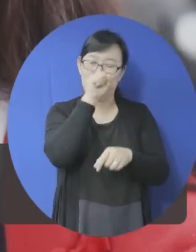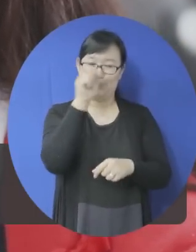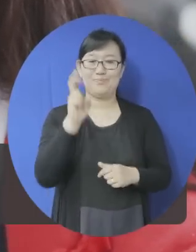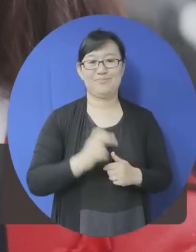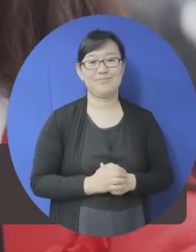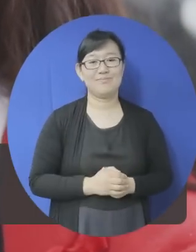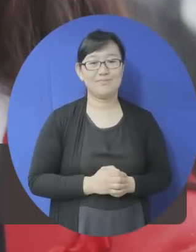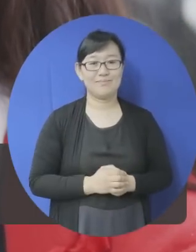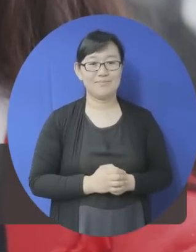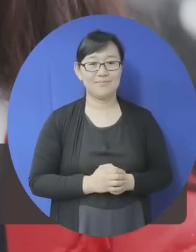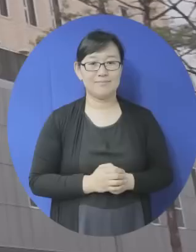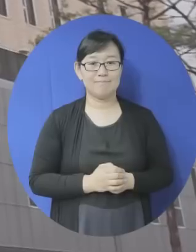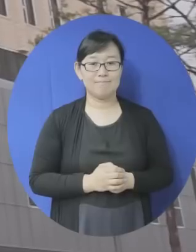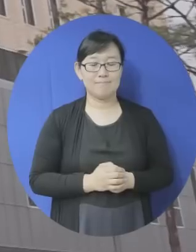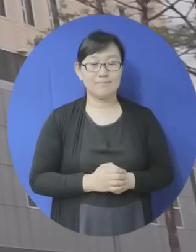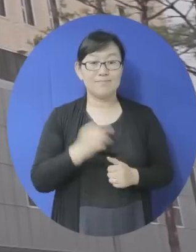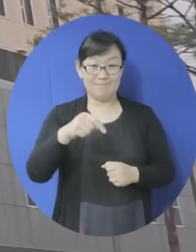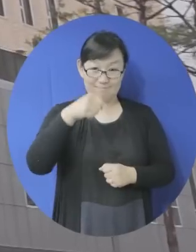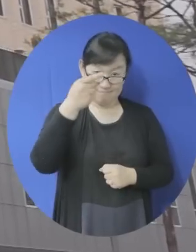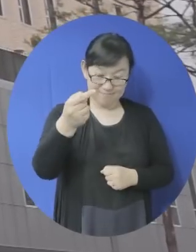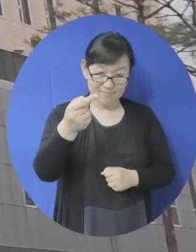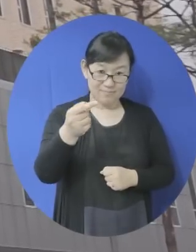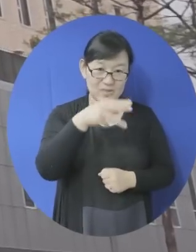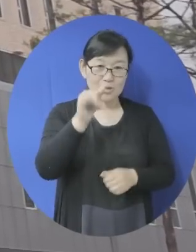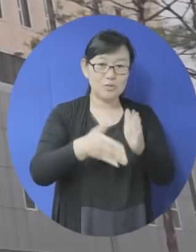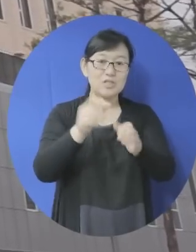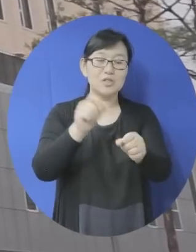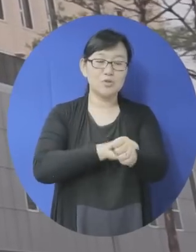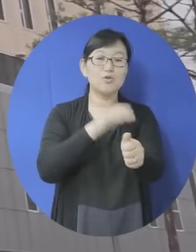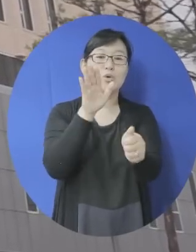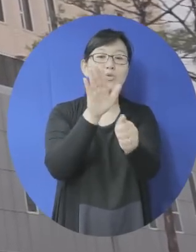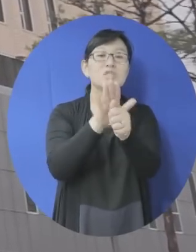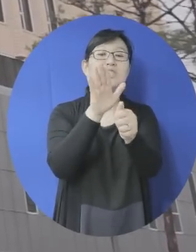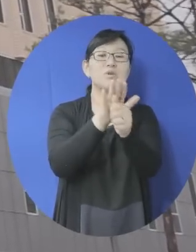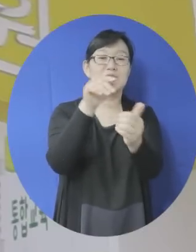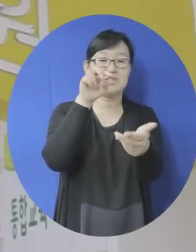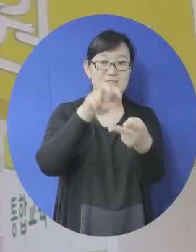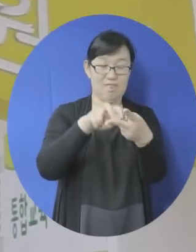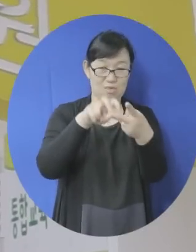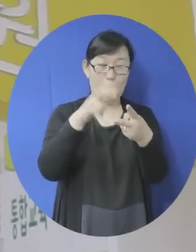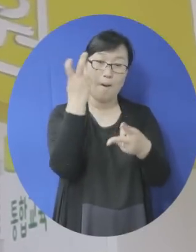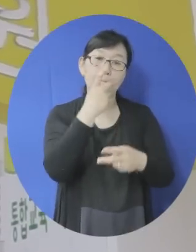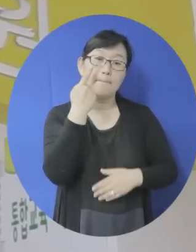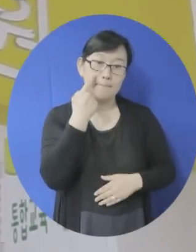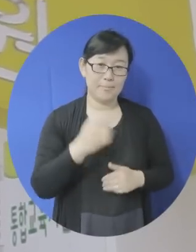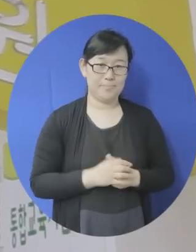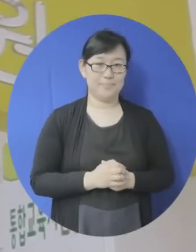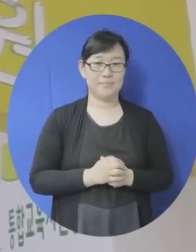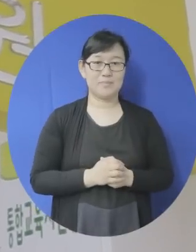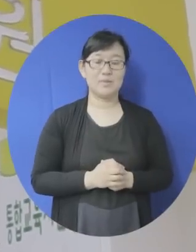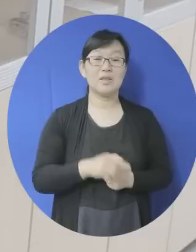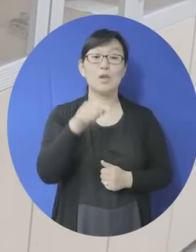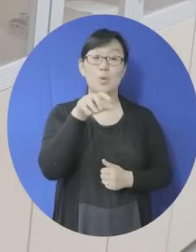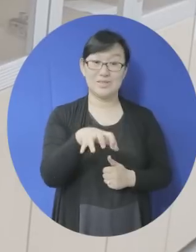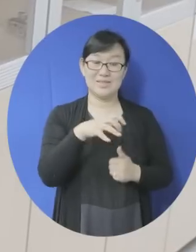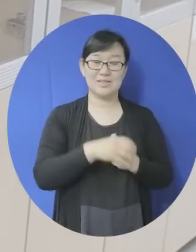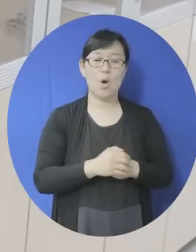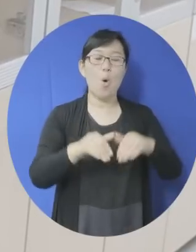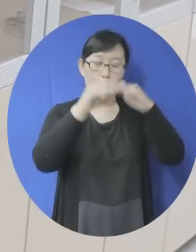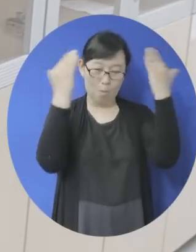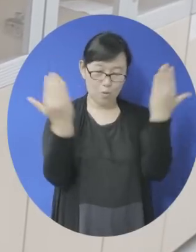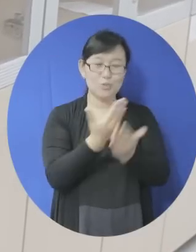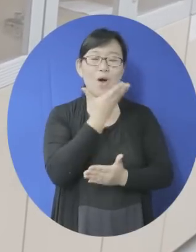수업 들었으면 좋겠어요. 다음은 세종 특수교육 지원센터를 살펴볼까요?